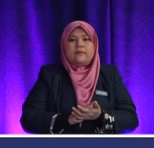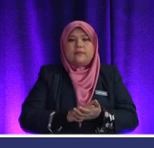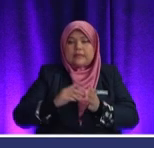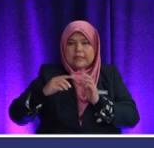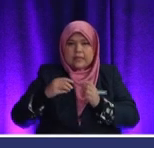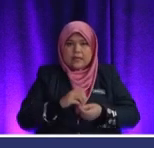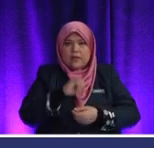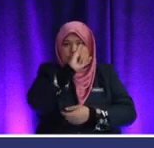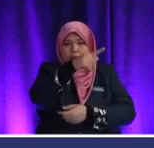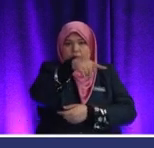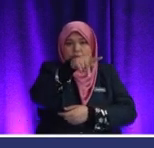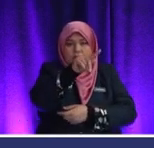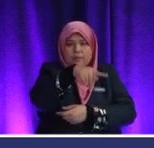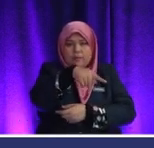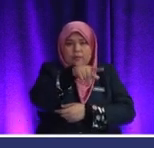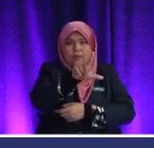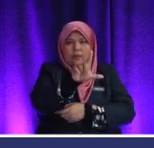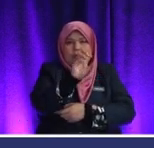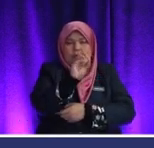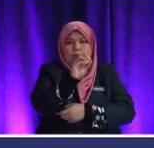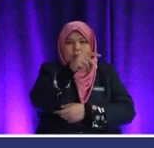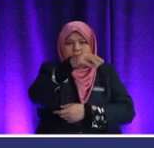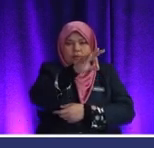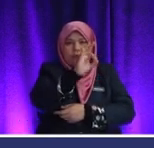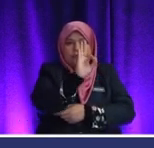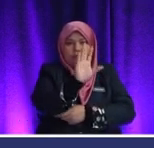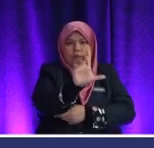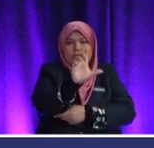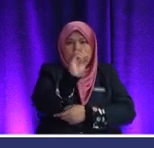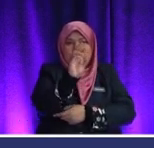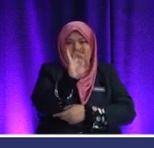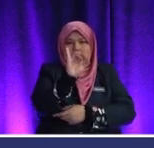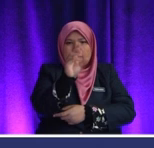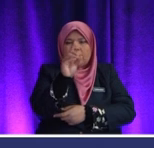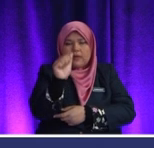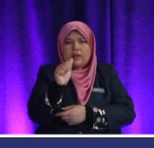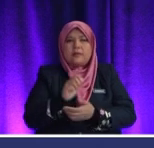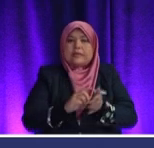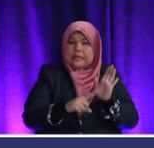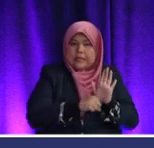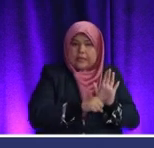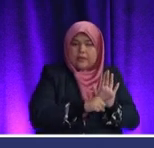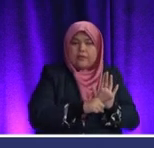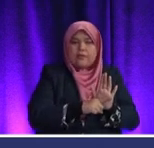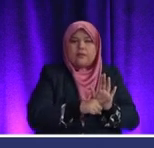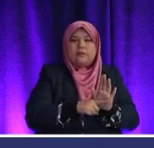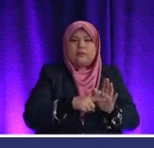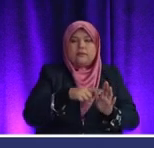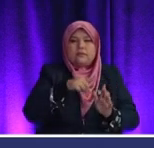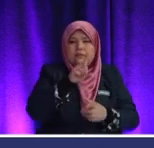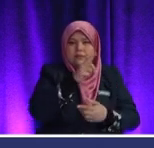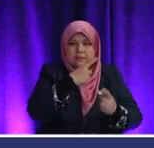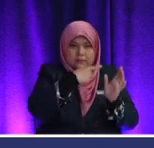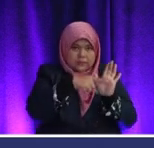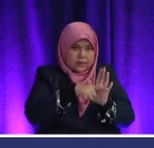negatif yaitu eh binah bromida negatif satu jadi dia akan